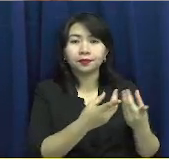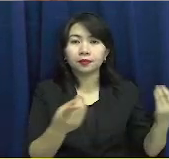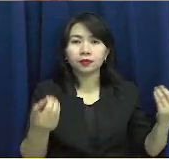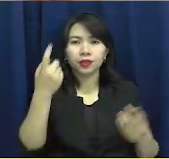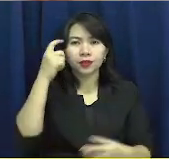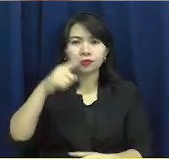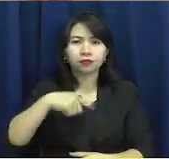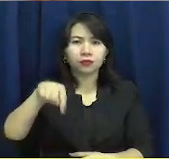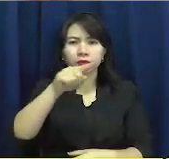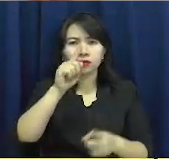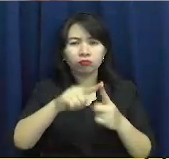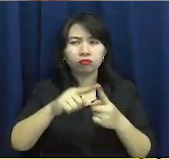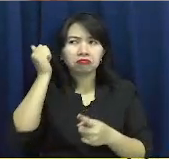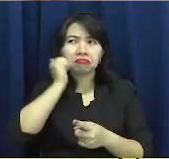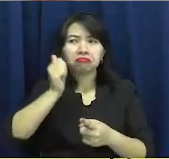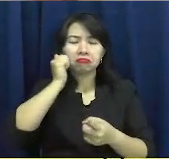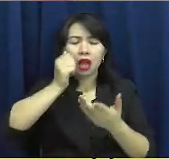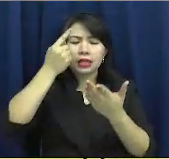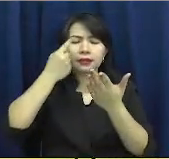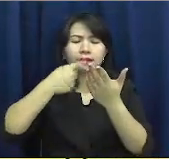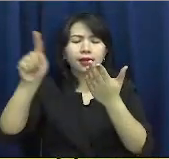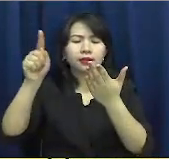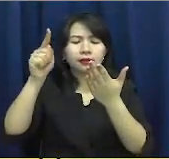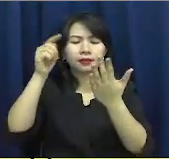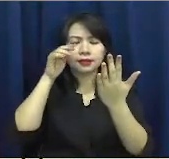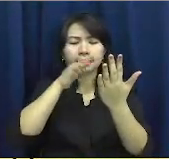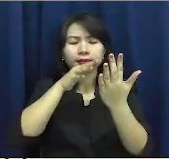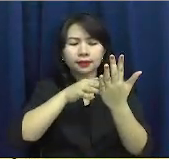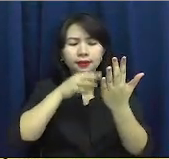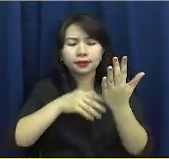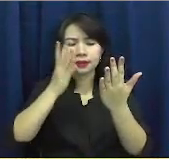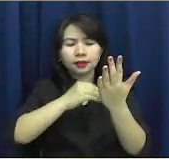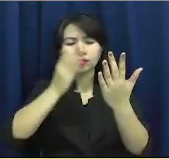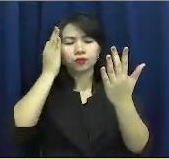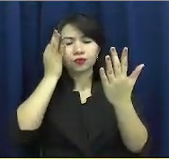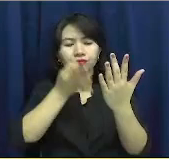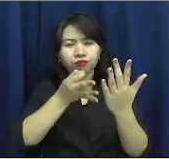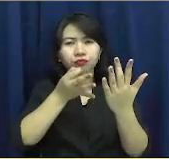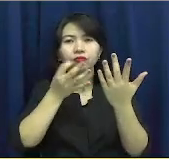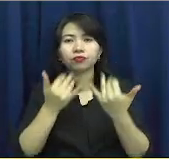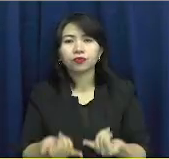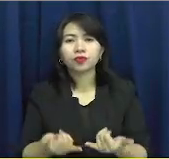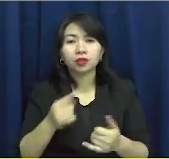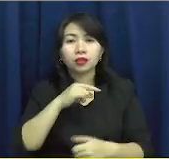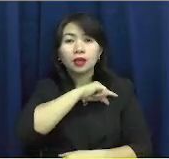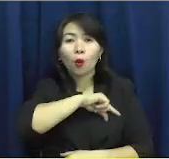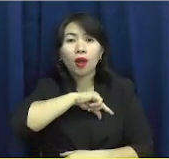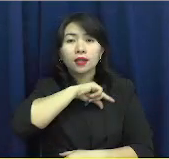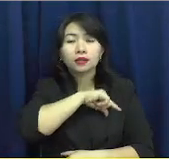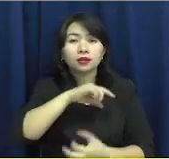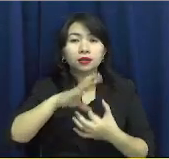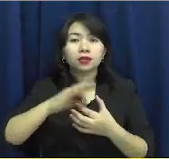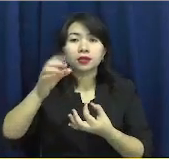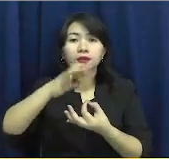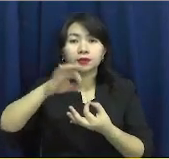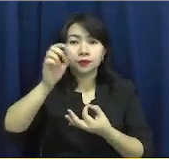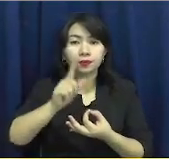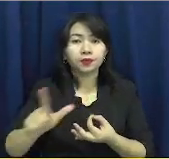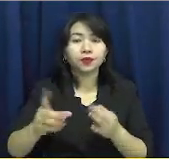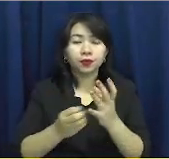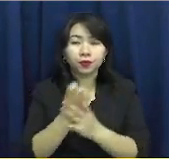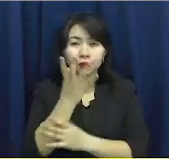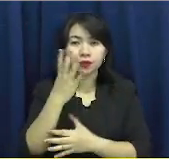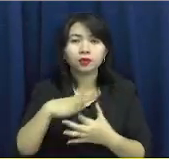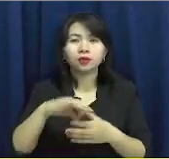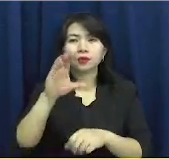ng maigi. You see? Masiyasat, matutukan. Yung alin? Yung quality of the spiritual, of the growth of